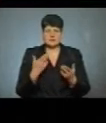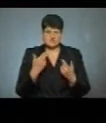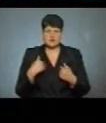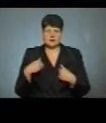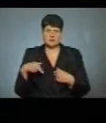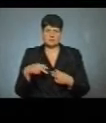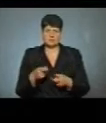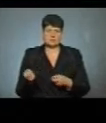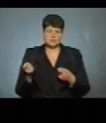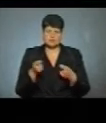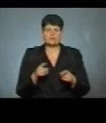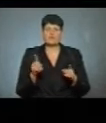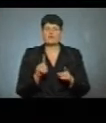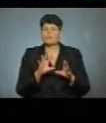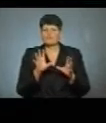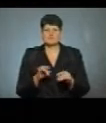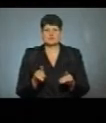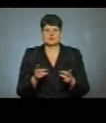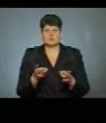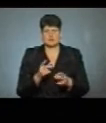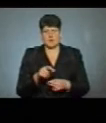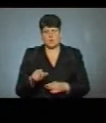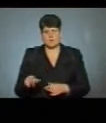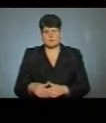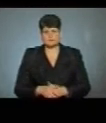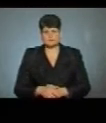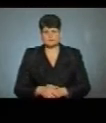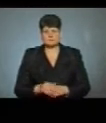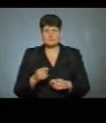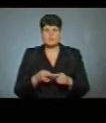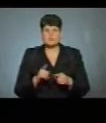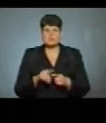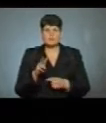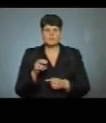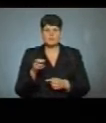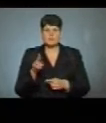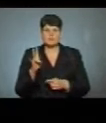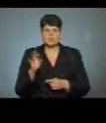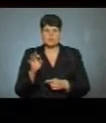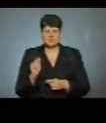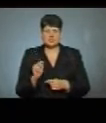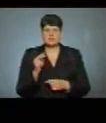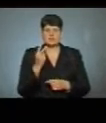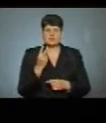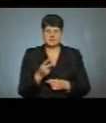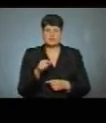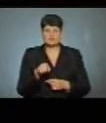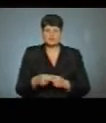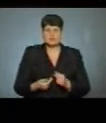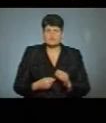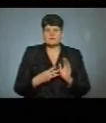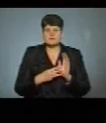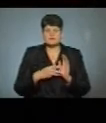і доставлю все, що потрібно буде людям. А це Лук'яновича 2. У цьому будинку проживає